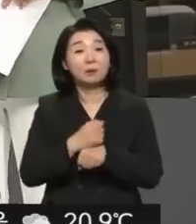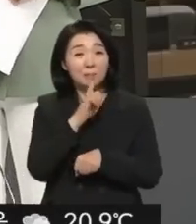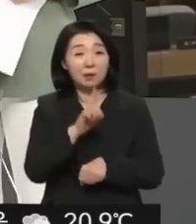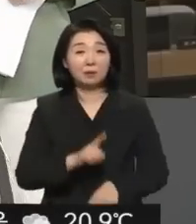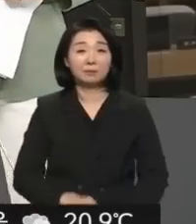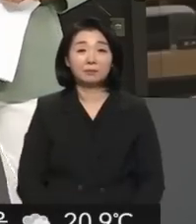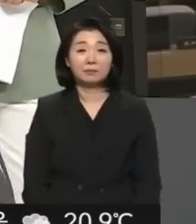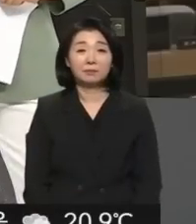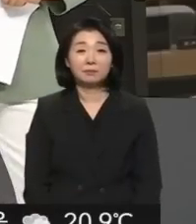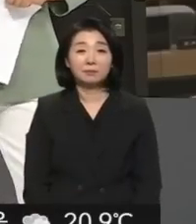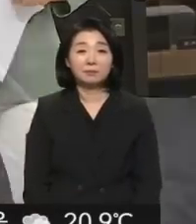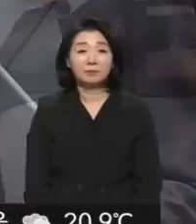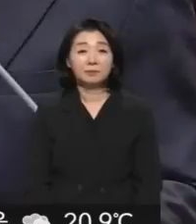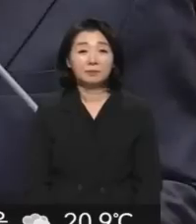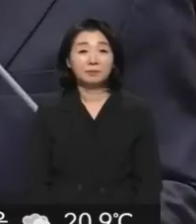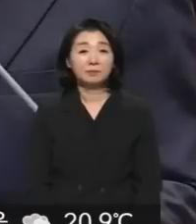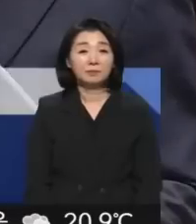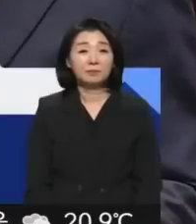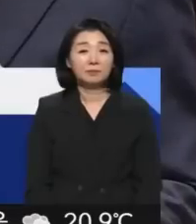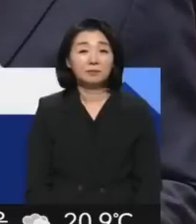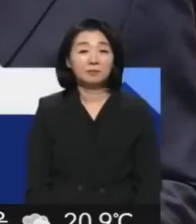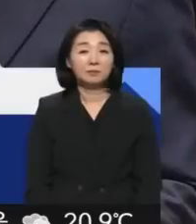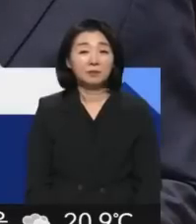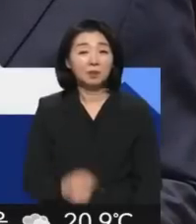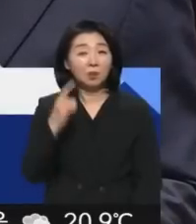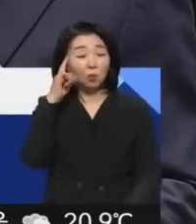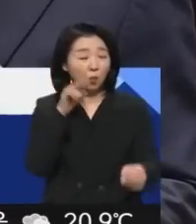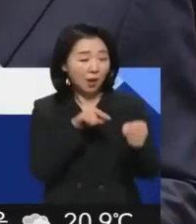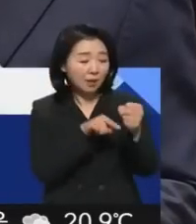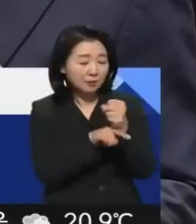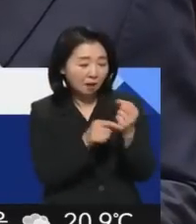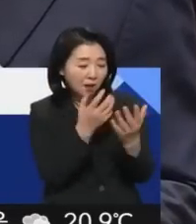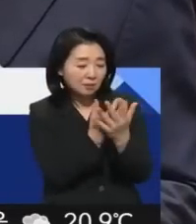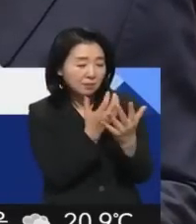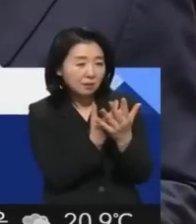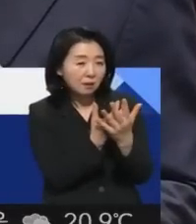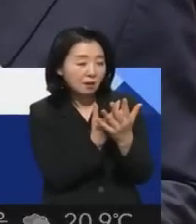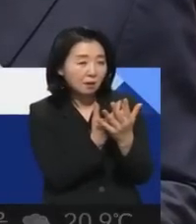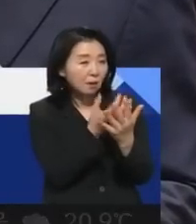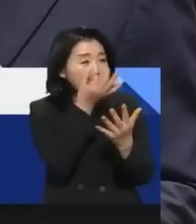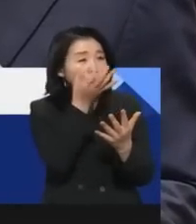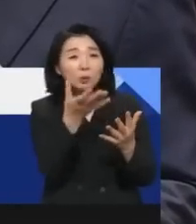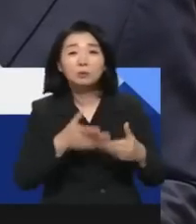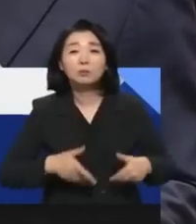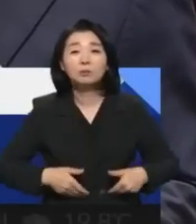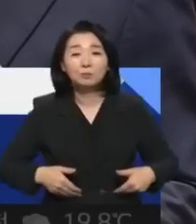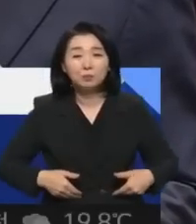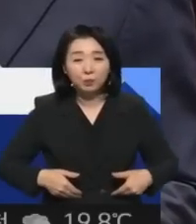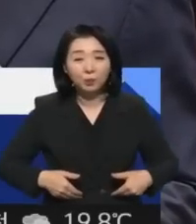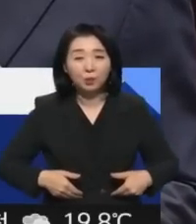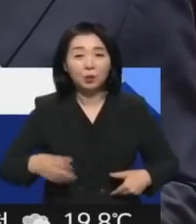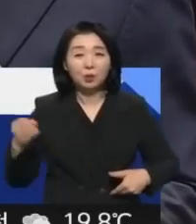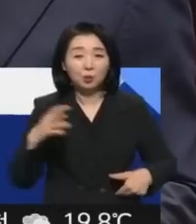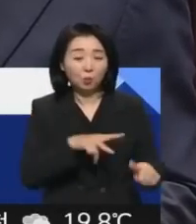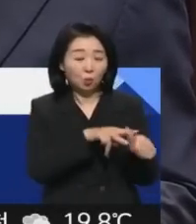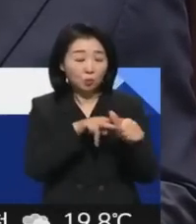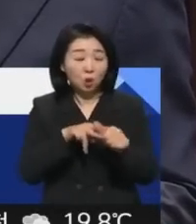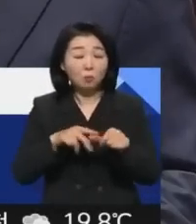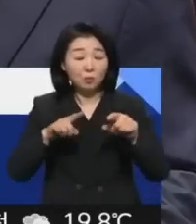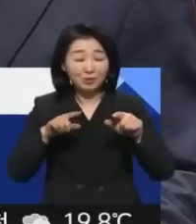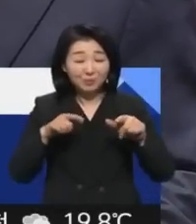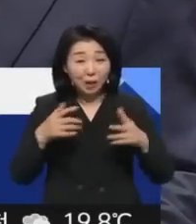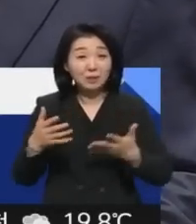셈입니다. 충분한 과학적 근거를 제시하라. 또 그러한 정보를 충분히 공유를 해줬으면